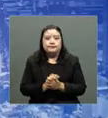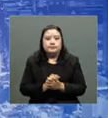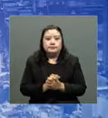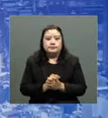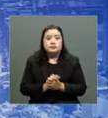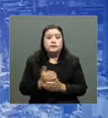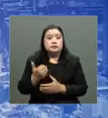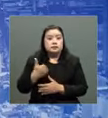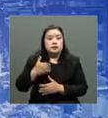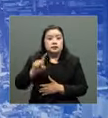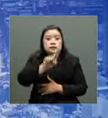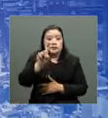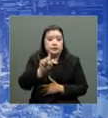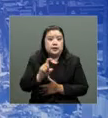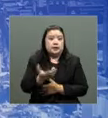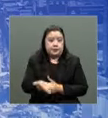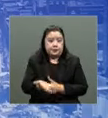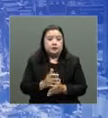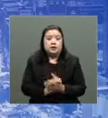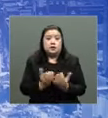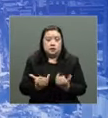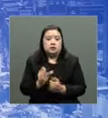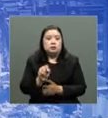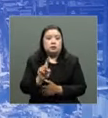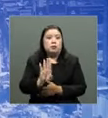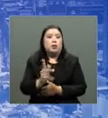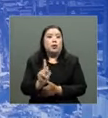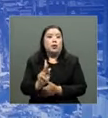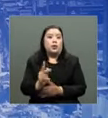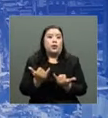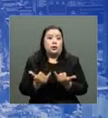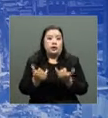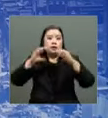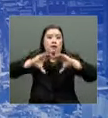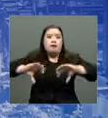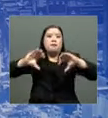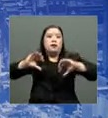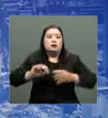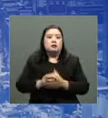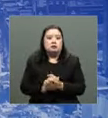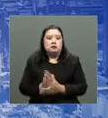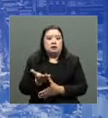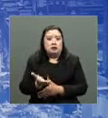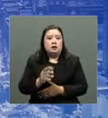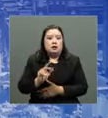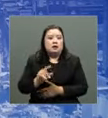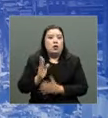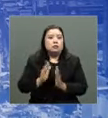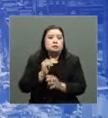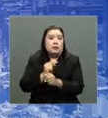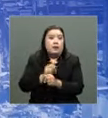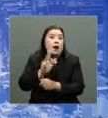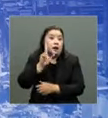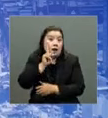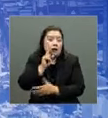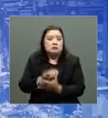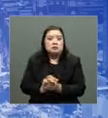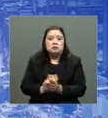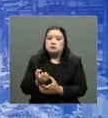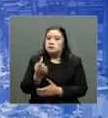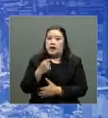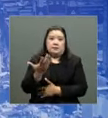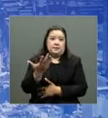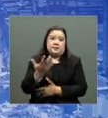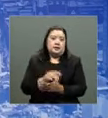ำถามนะคะแน่นอนค่ะการแถลงข่าวของสบค.วันนี้นะคะที่ทำเนียบรัฐบาลเราไม่ได้ให้สื่อมวลชนเข้ามาร่วมการฟังการแถ